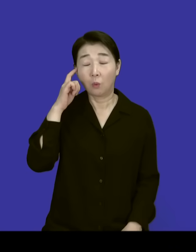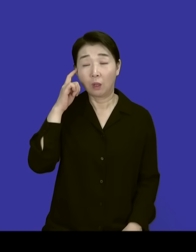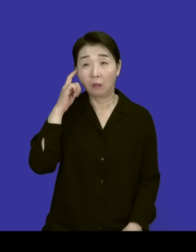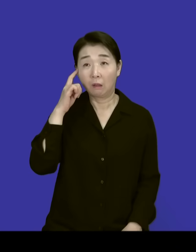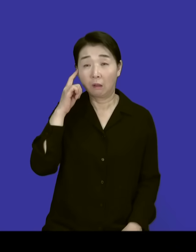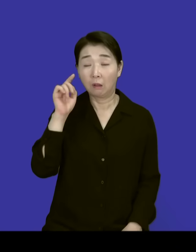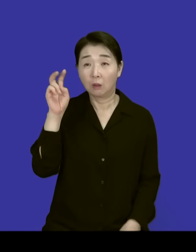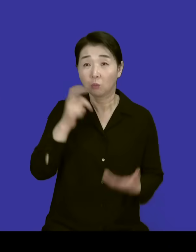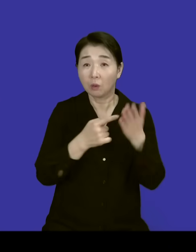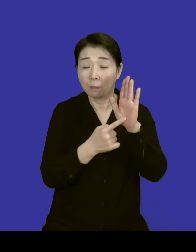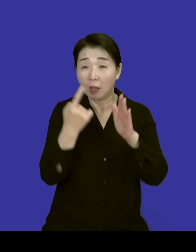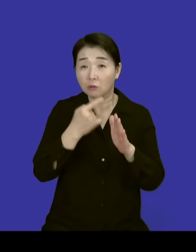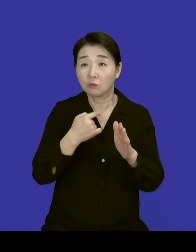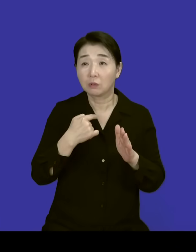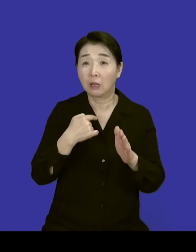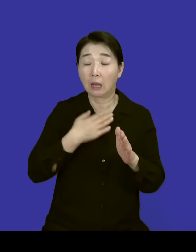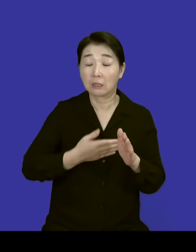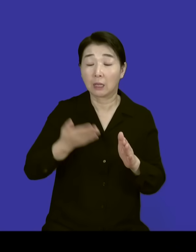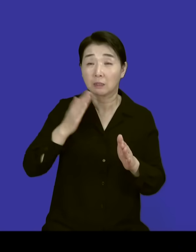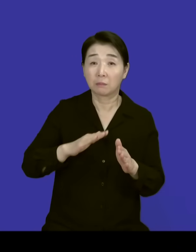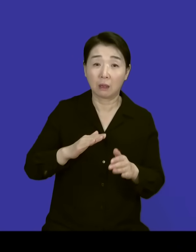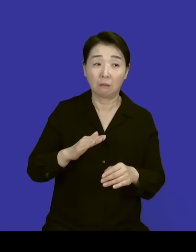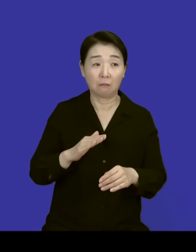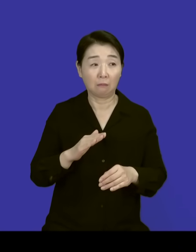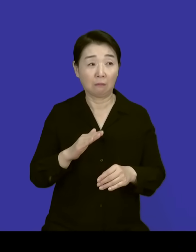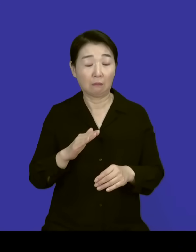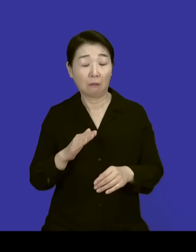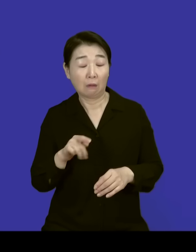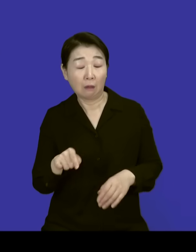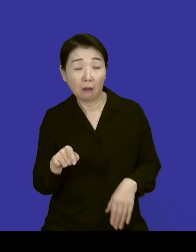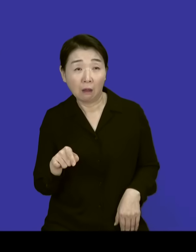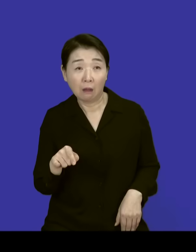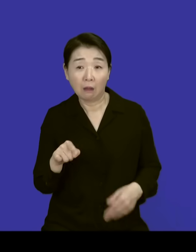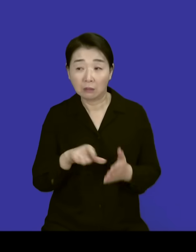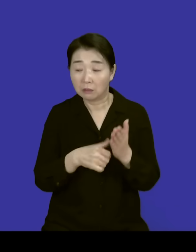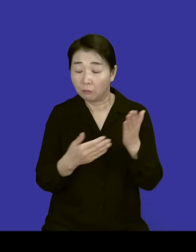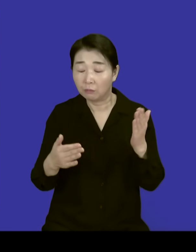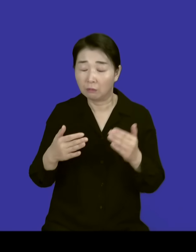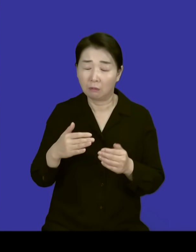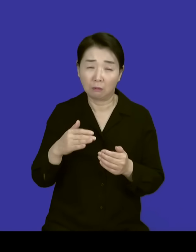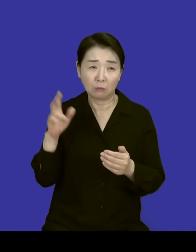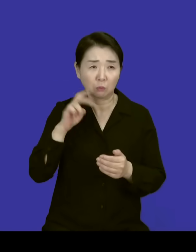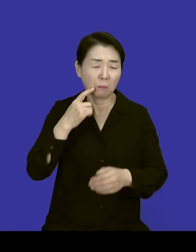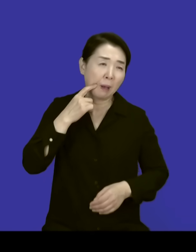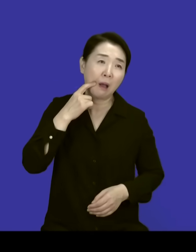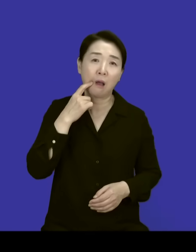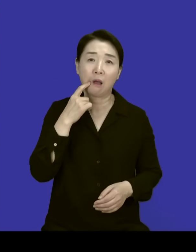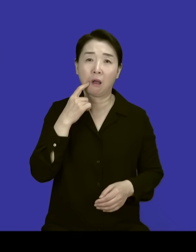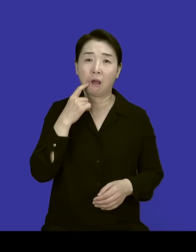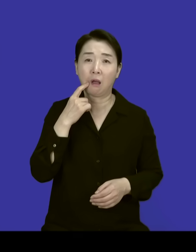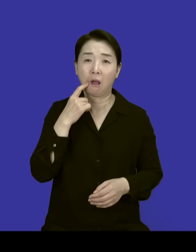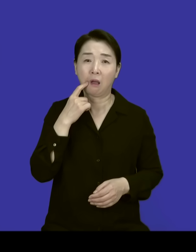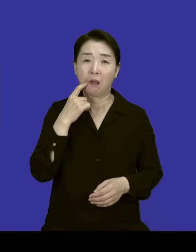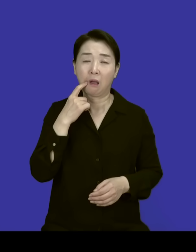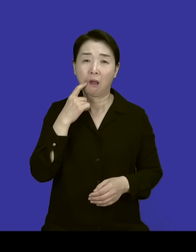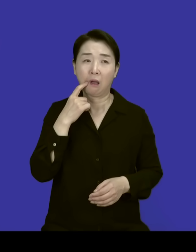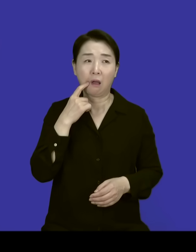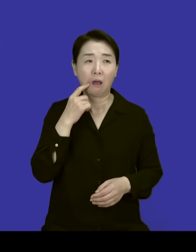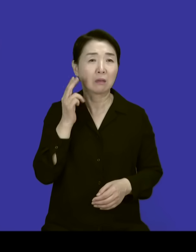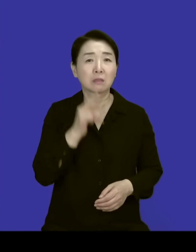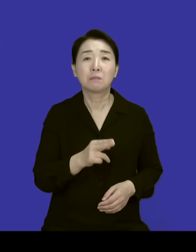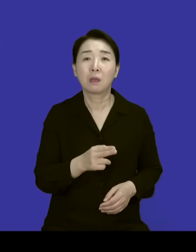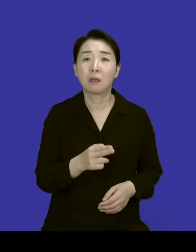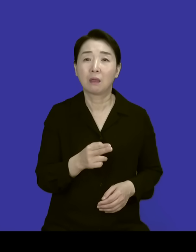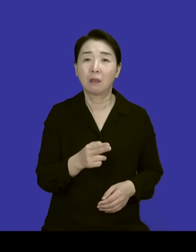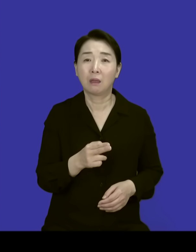거야. 아. 너무 신선해가지고 뽑아놓고 이제 앨범을 내려고 준비하다 보니까 보니까? 너무 센 거야 가사도. 심히 통과하기도 힘들겠다. 뭐.